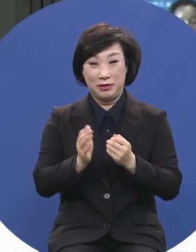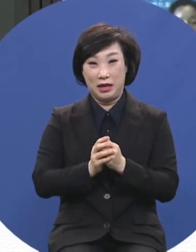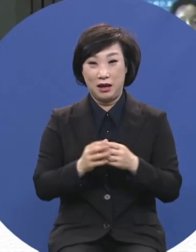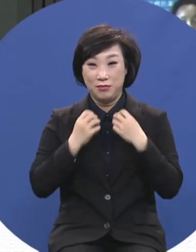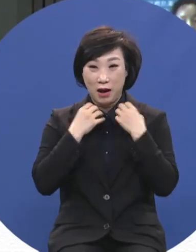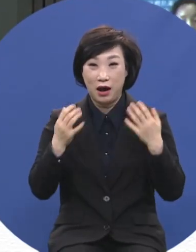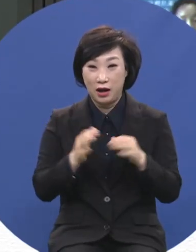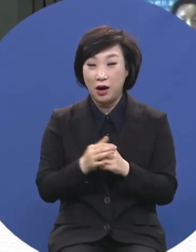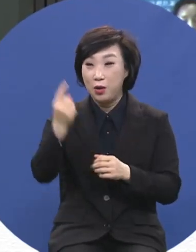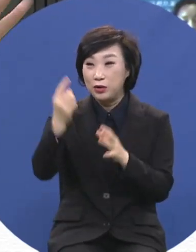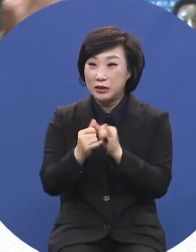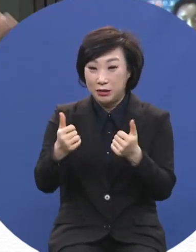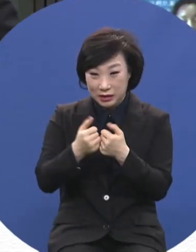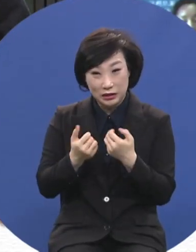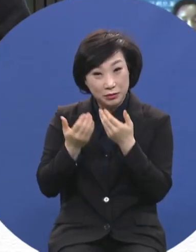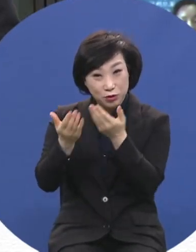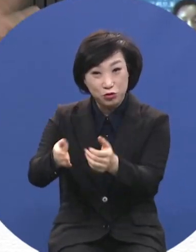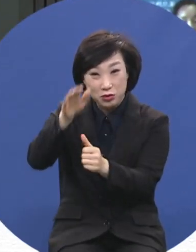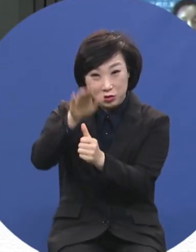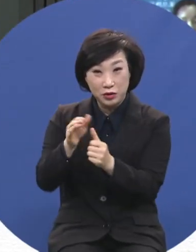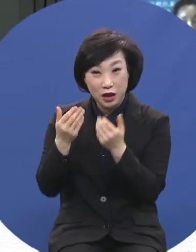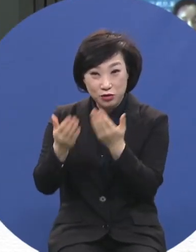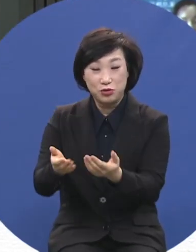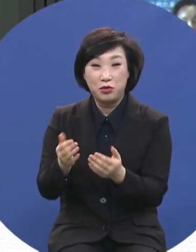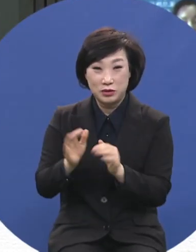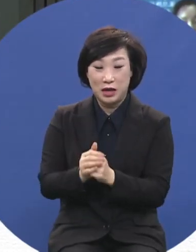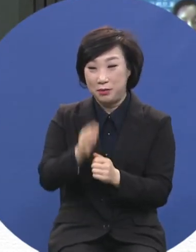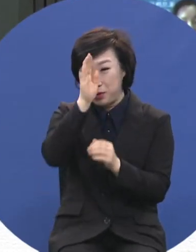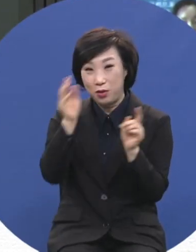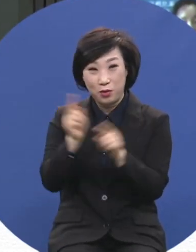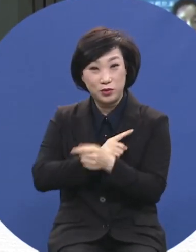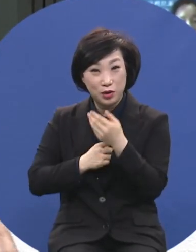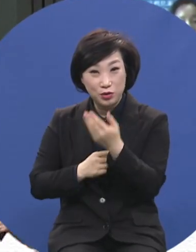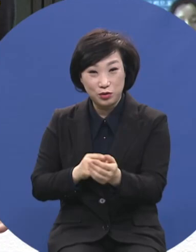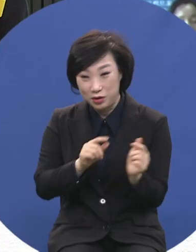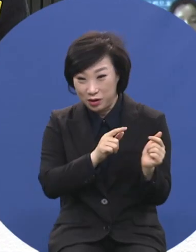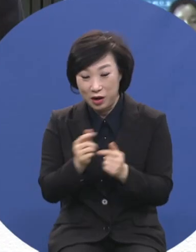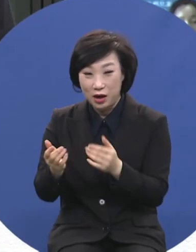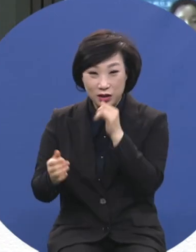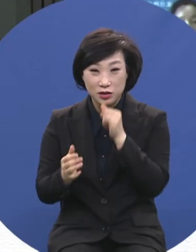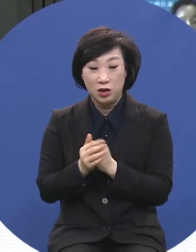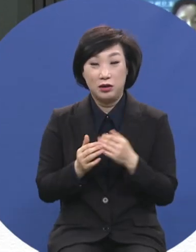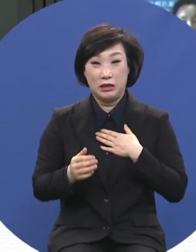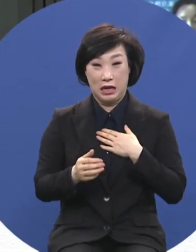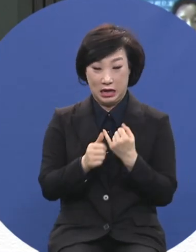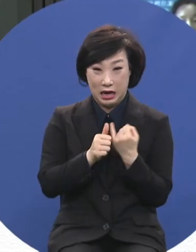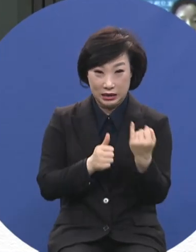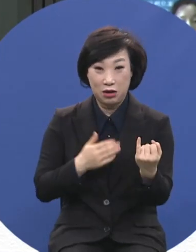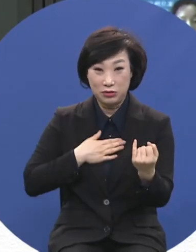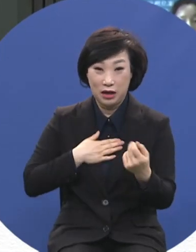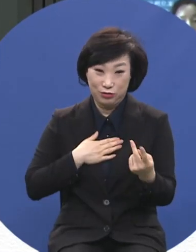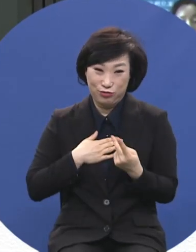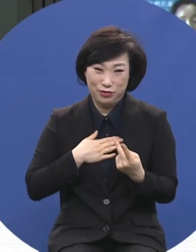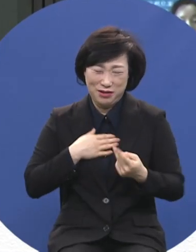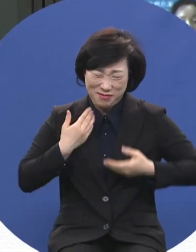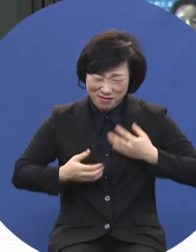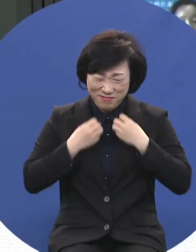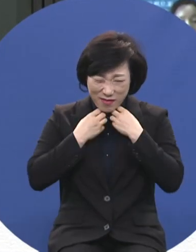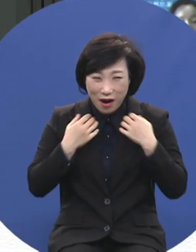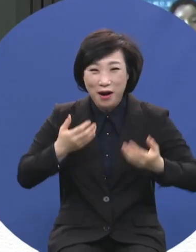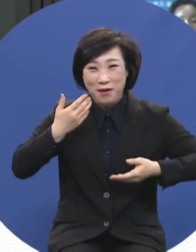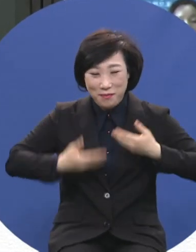오는 사람 상담해주고 기도해주고 안수해주고 병 고쳐주고 집사람하고 나하고 정신없이